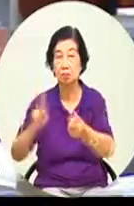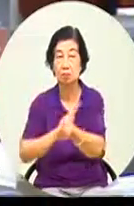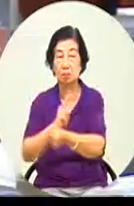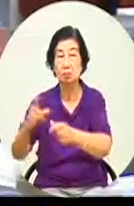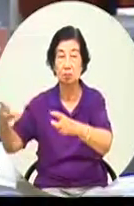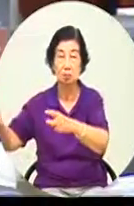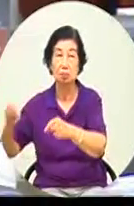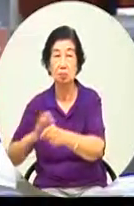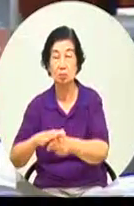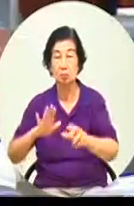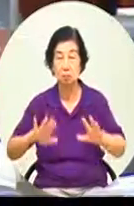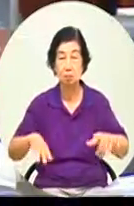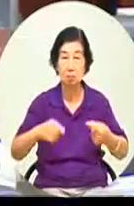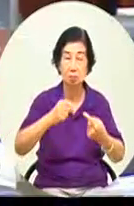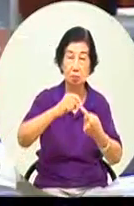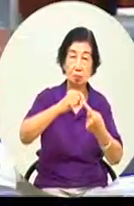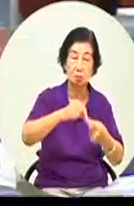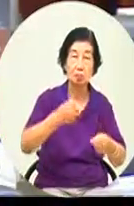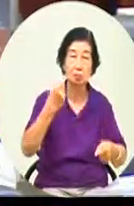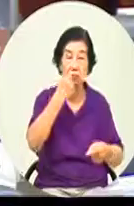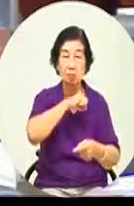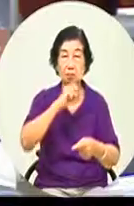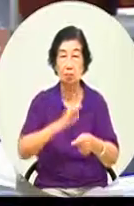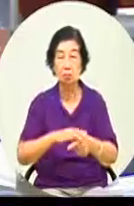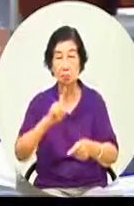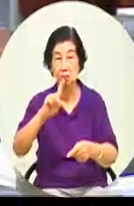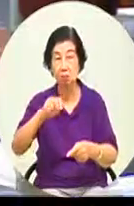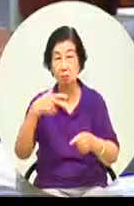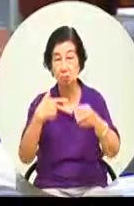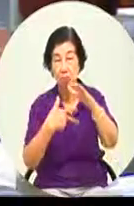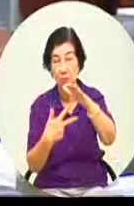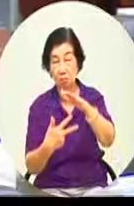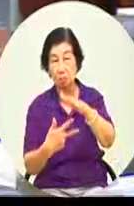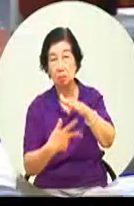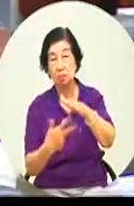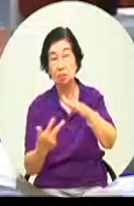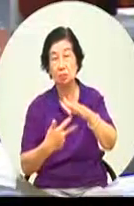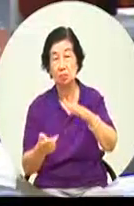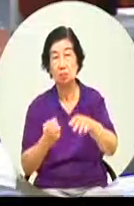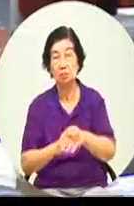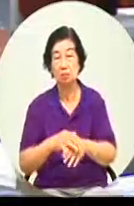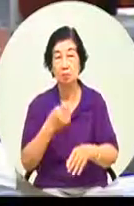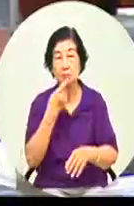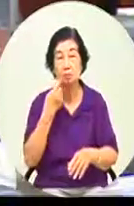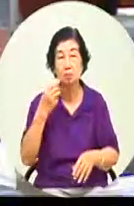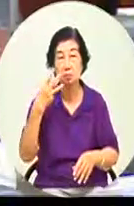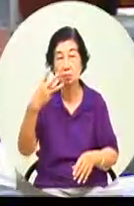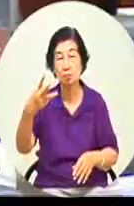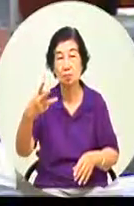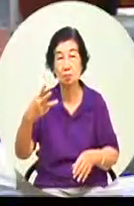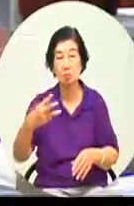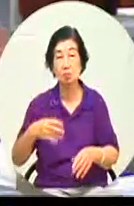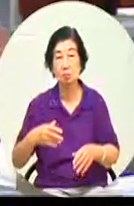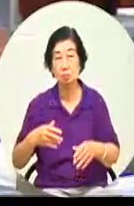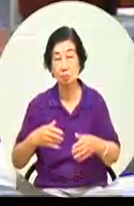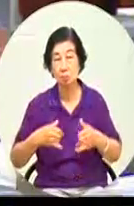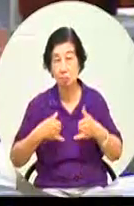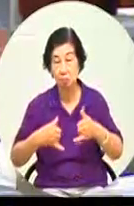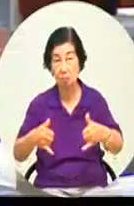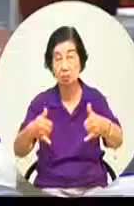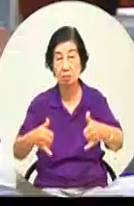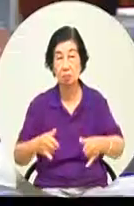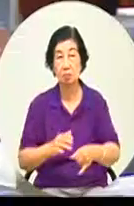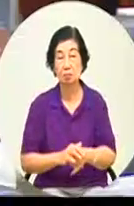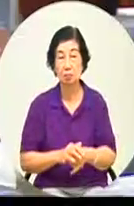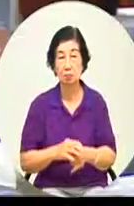从台十七线造的是这个红山线，红山线当然，咱的局长吼嘛真用心啦，